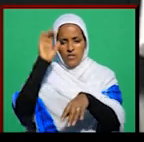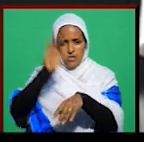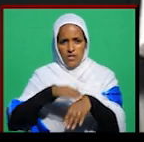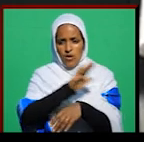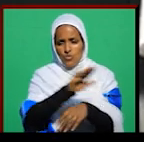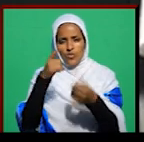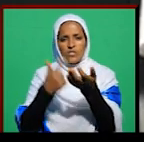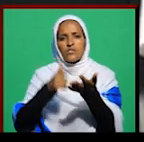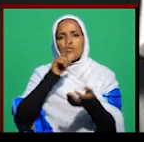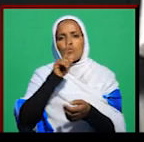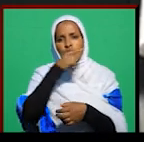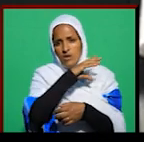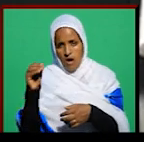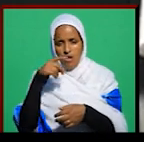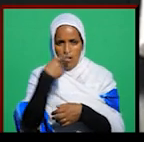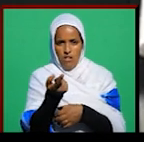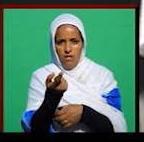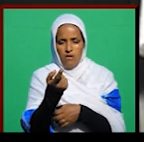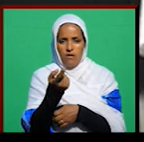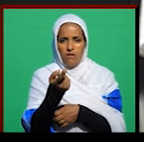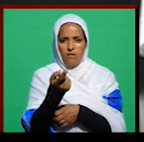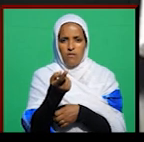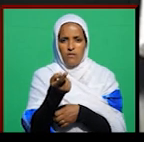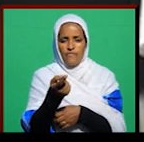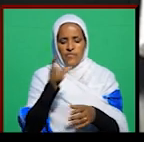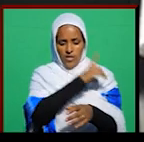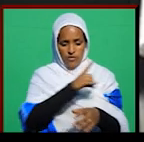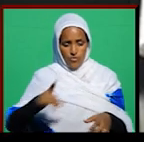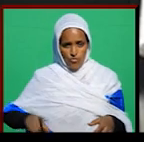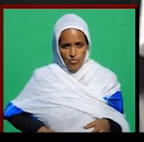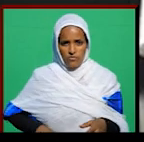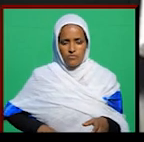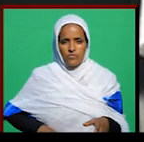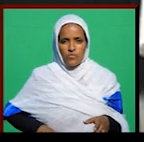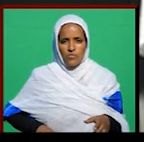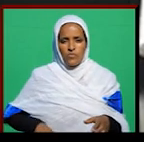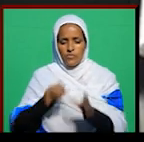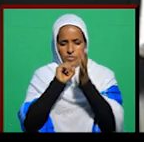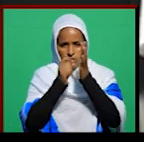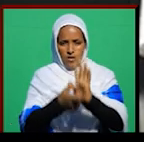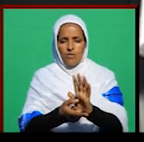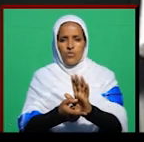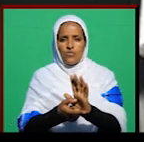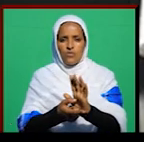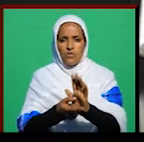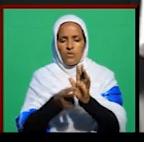ስለዚህ የተጠራችሁለት ለዚህ ነውና ይላል። የተጠራችሁለት ለዚህ ነውና ክርስቶስም